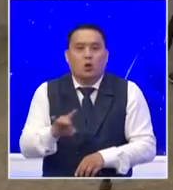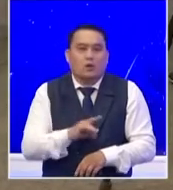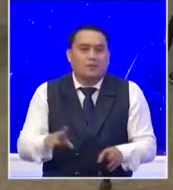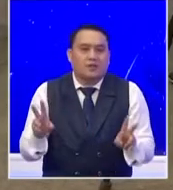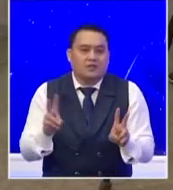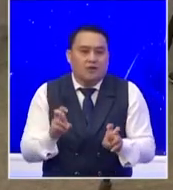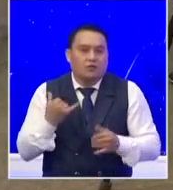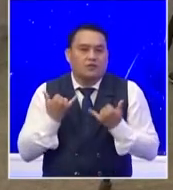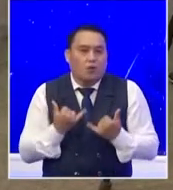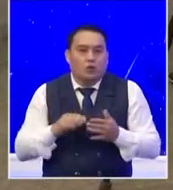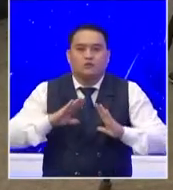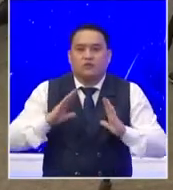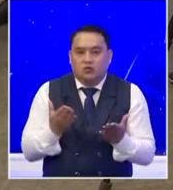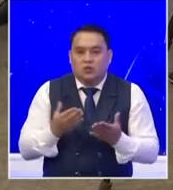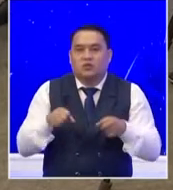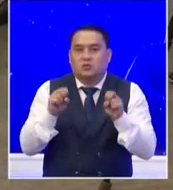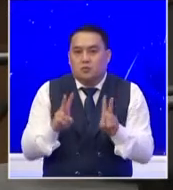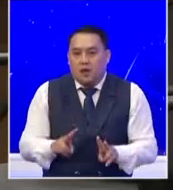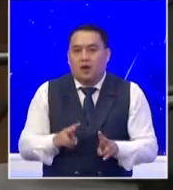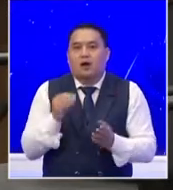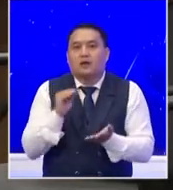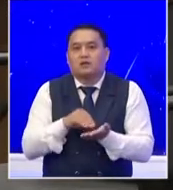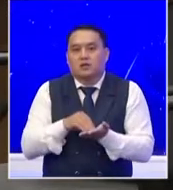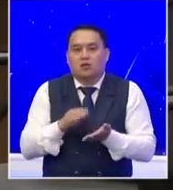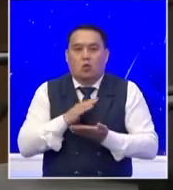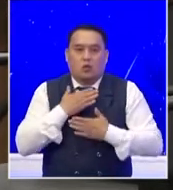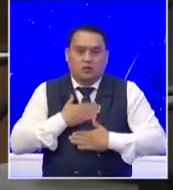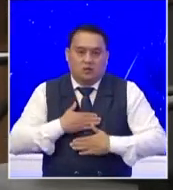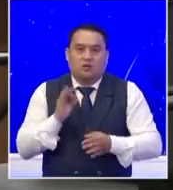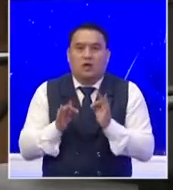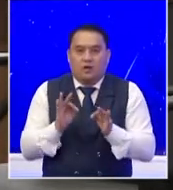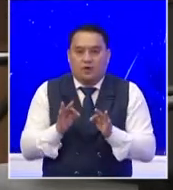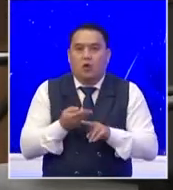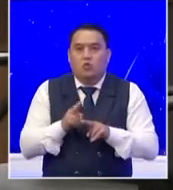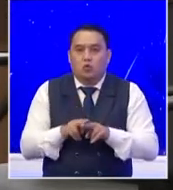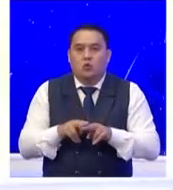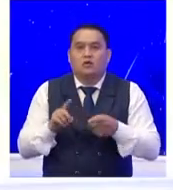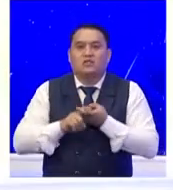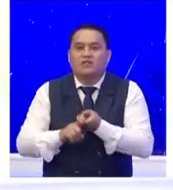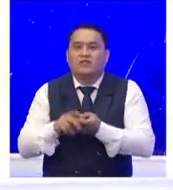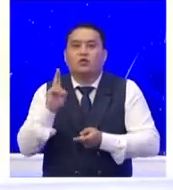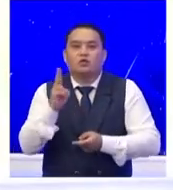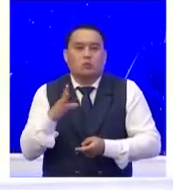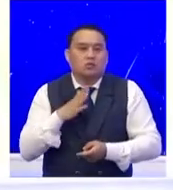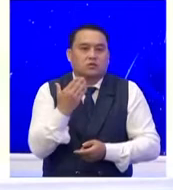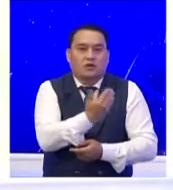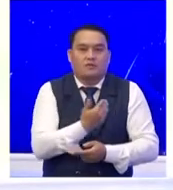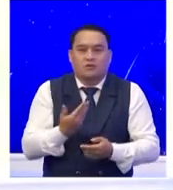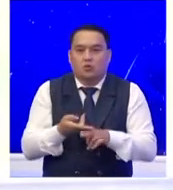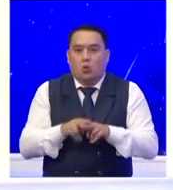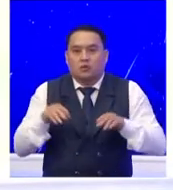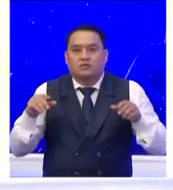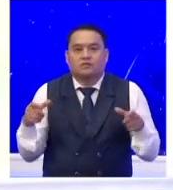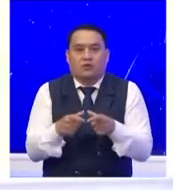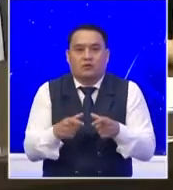района. Его состояние с специалистами оценивается как удовлетворительное. Определен и круг контактных лиц. Некоторые из них уже на